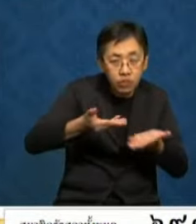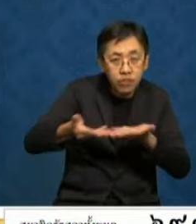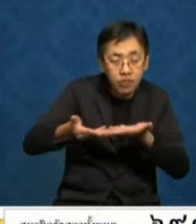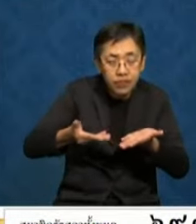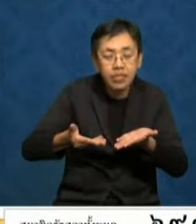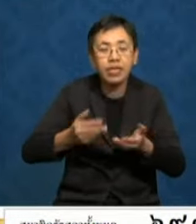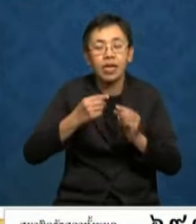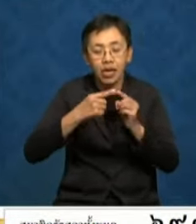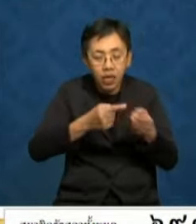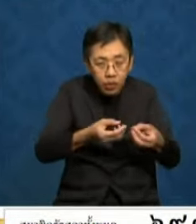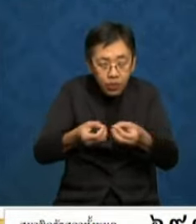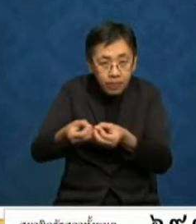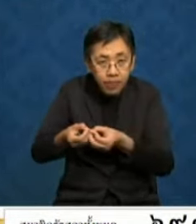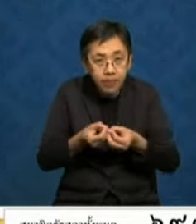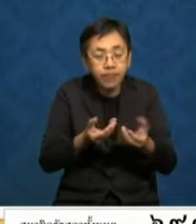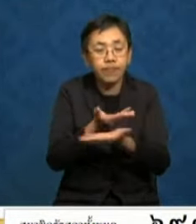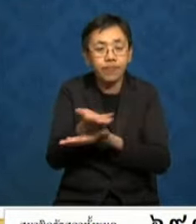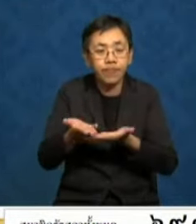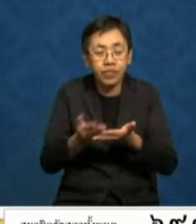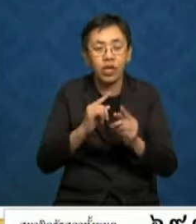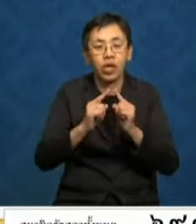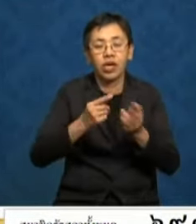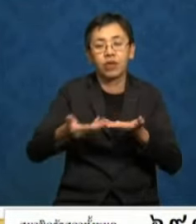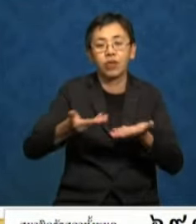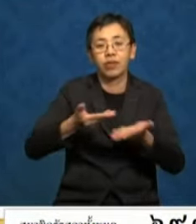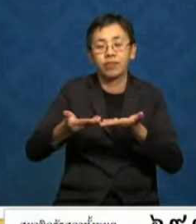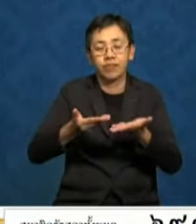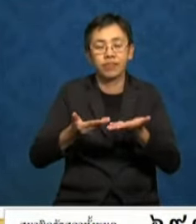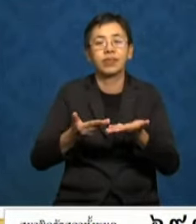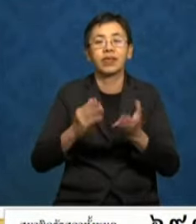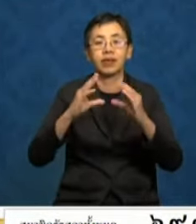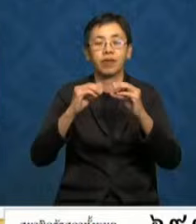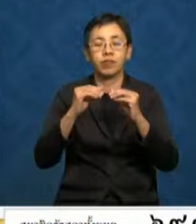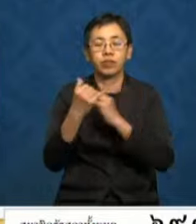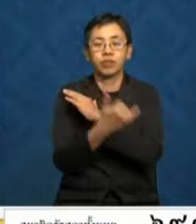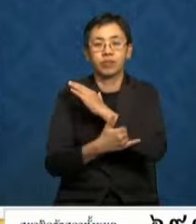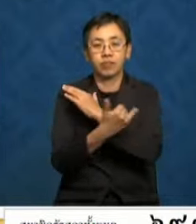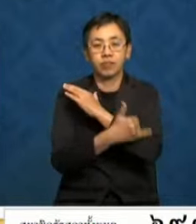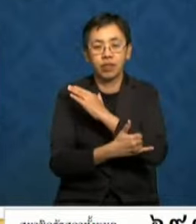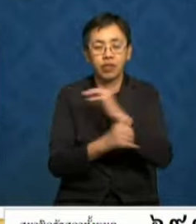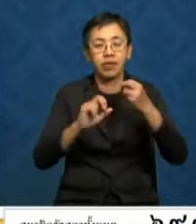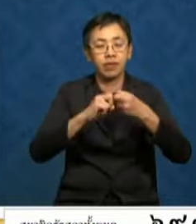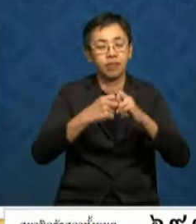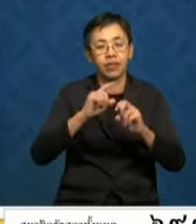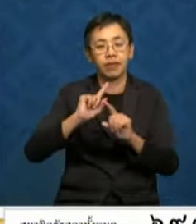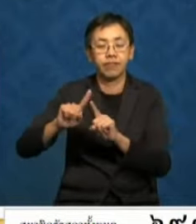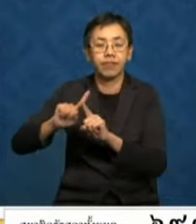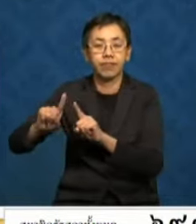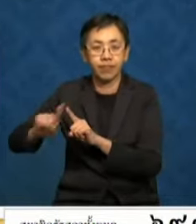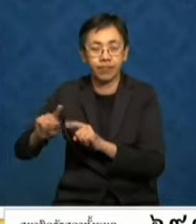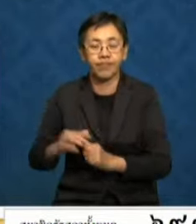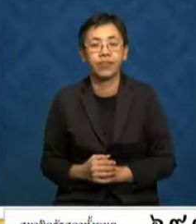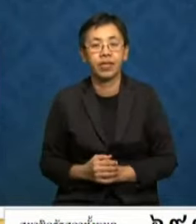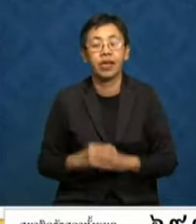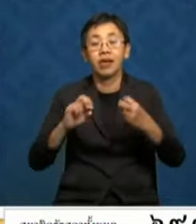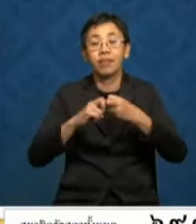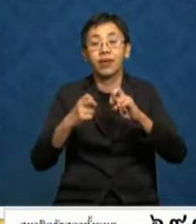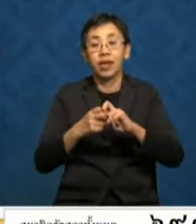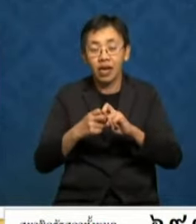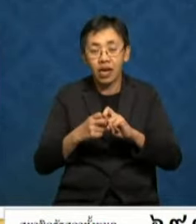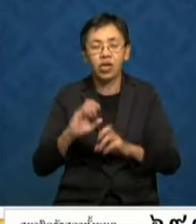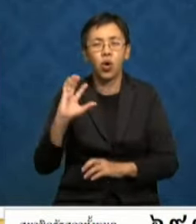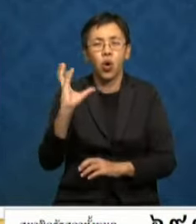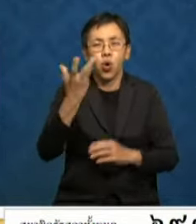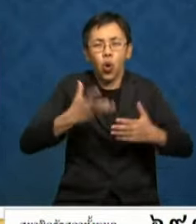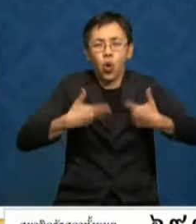ปรายการหารือการเจรจาของไทยในเวทีระดับโลกเกี่ยวกับปัญหาต่างๆรวมทั้งปัญหาการเปลี่ยนแปลง